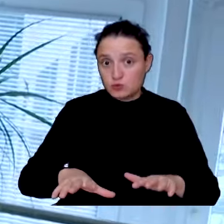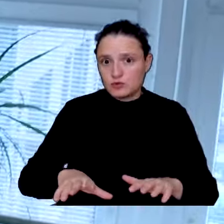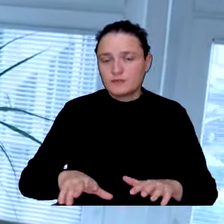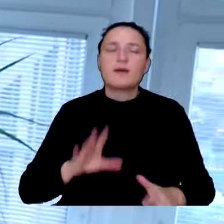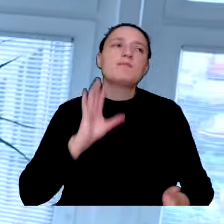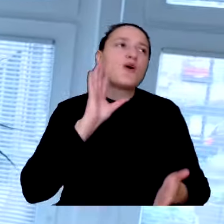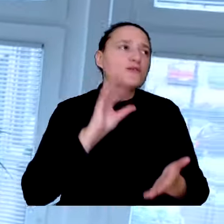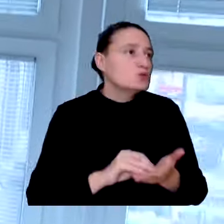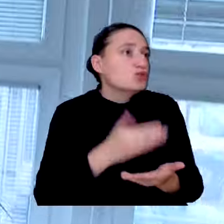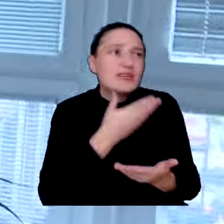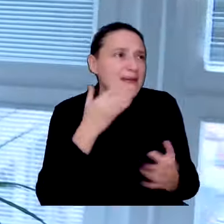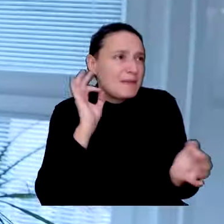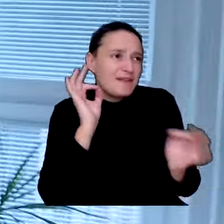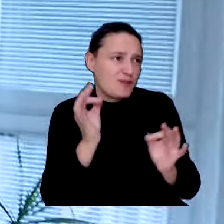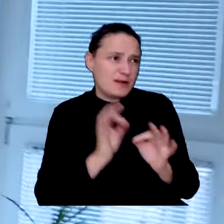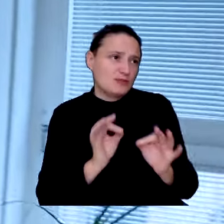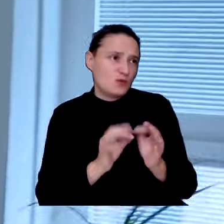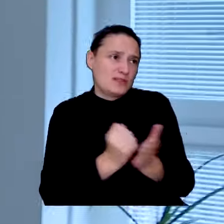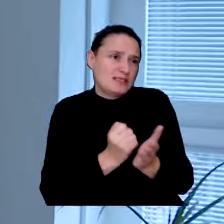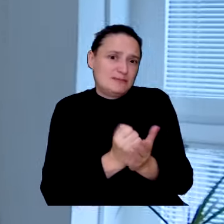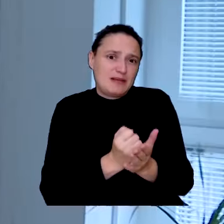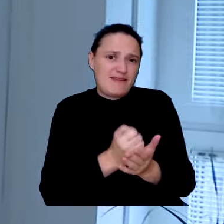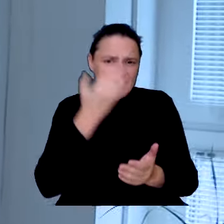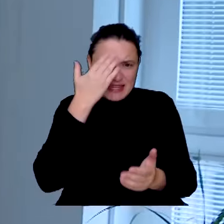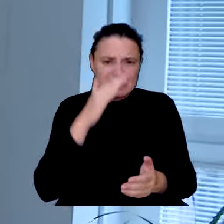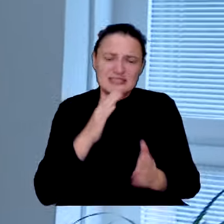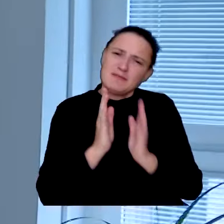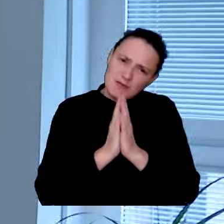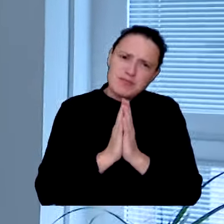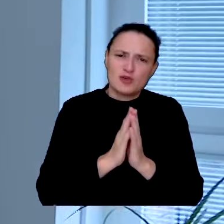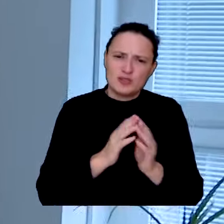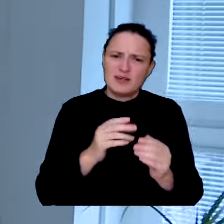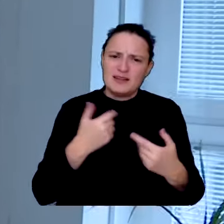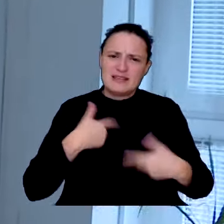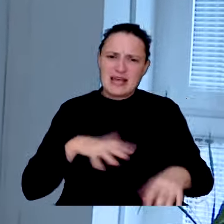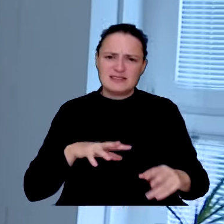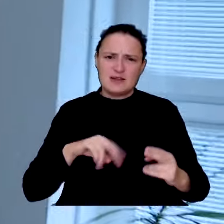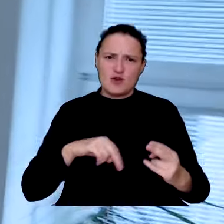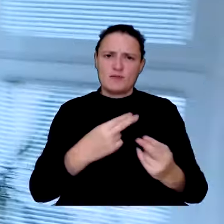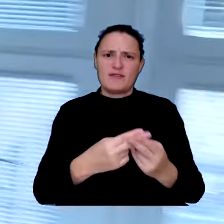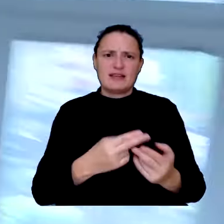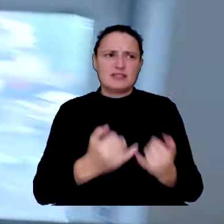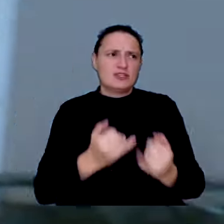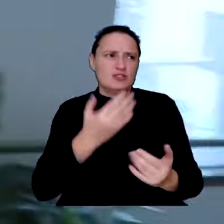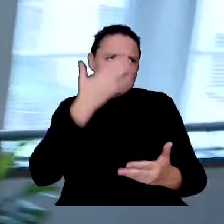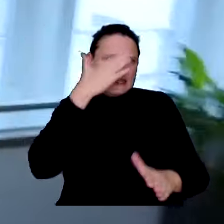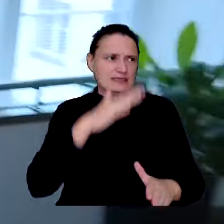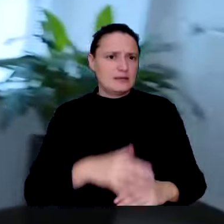Nie mam informacji na temat tej sprawy i po prostu nie znam, więc pozwoli pan, że nie będę się na niej temat wypowiadał. Dziękuję.